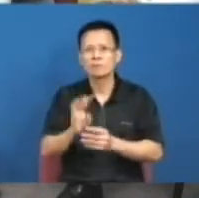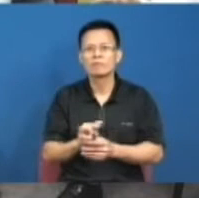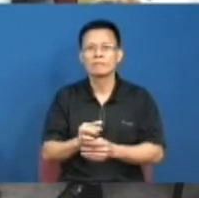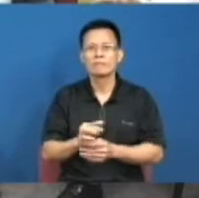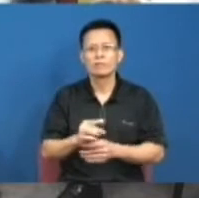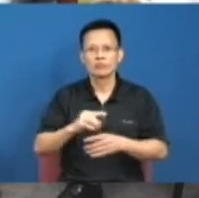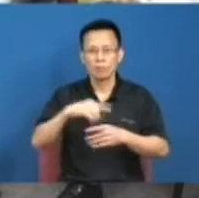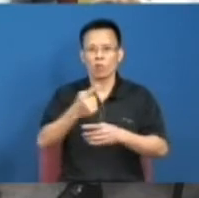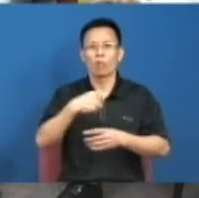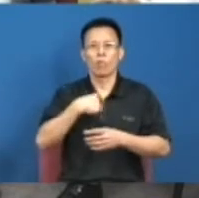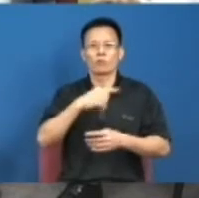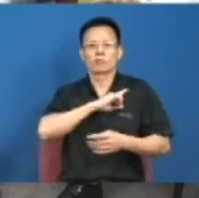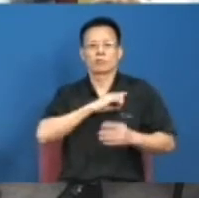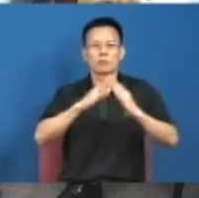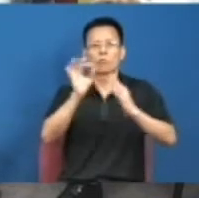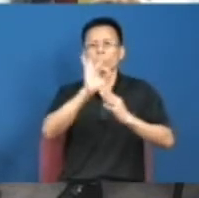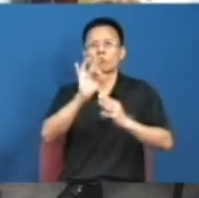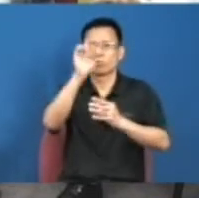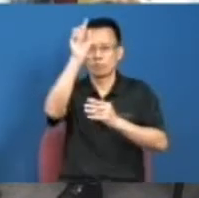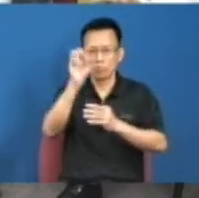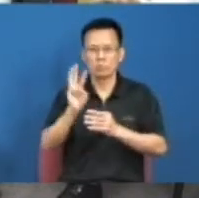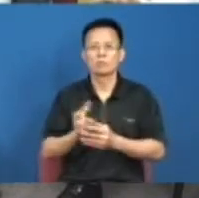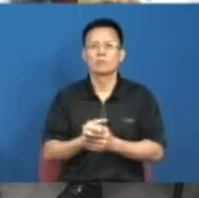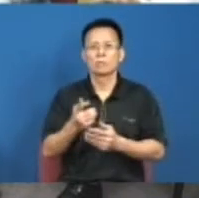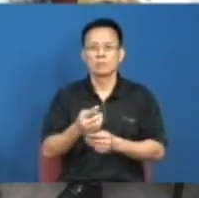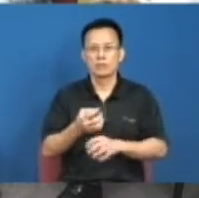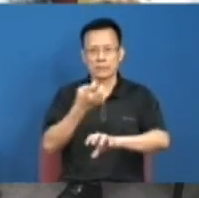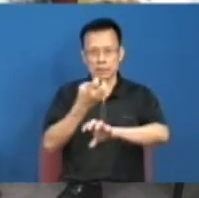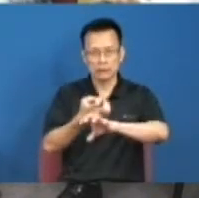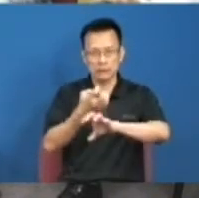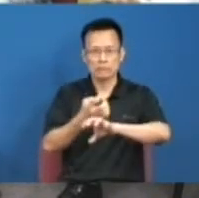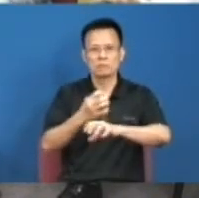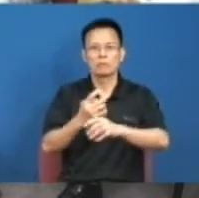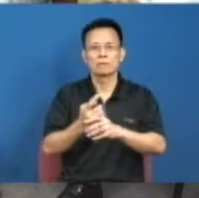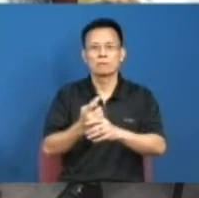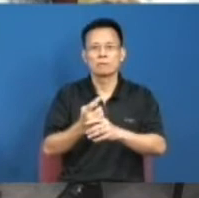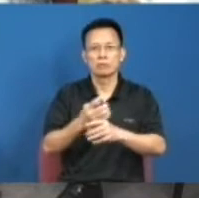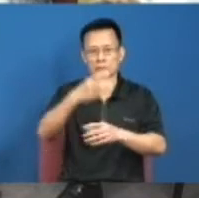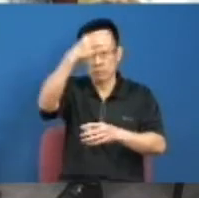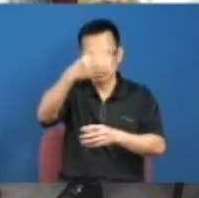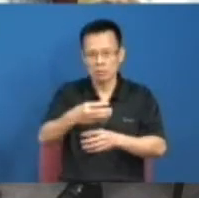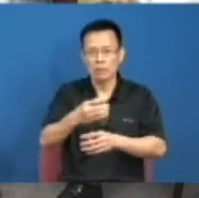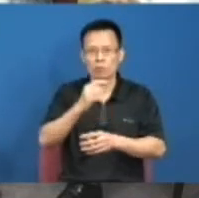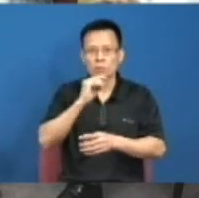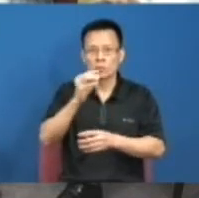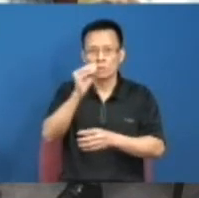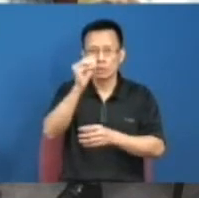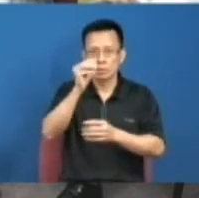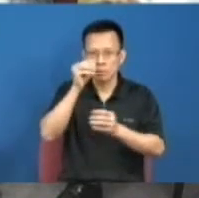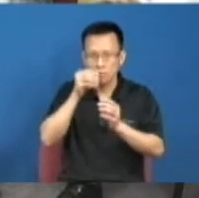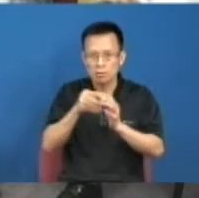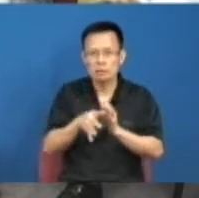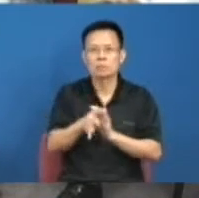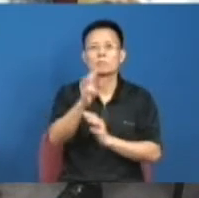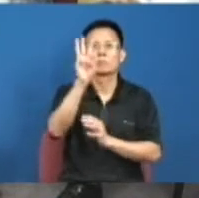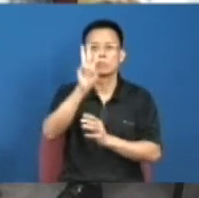間。 係嘛？其實。石屎呢其實是過水的，可以即其實它應該